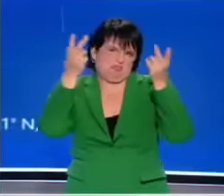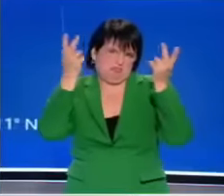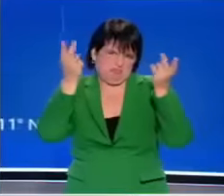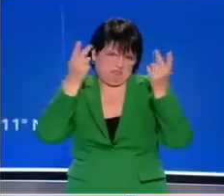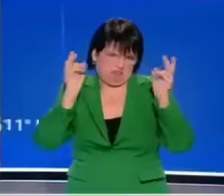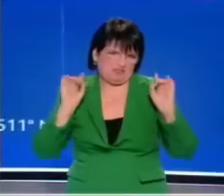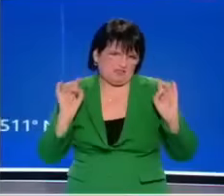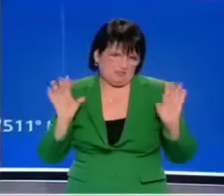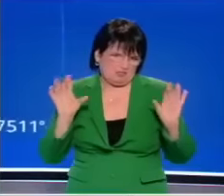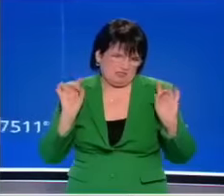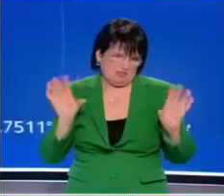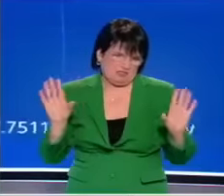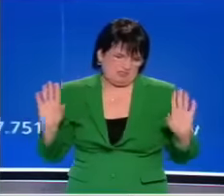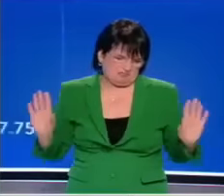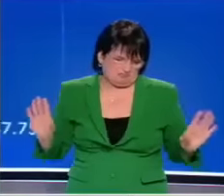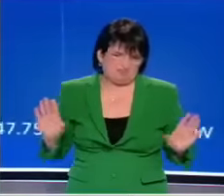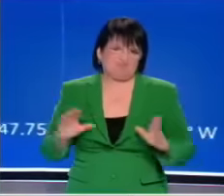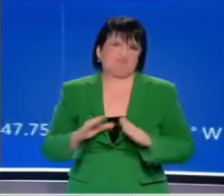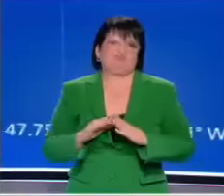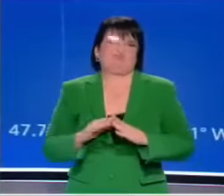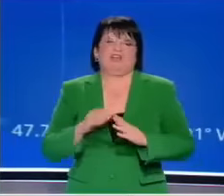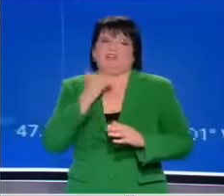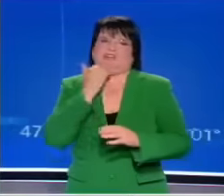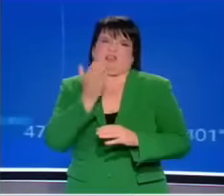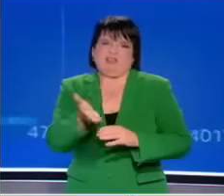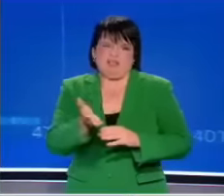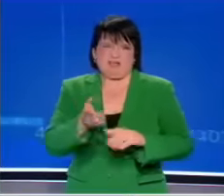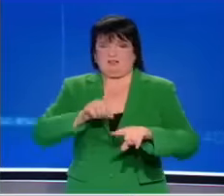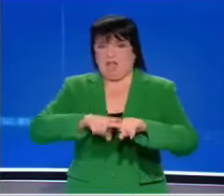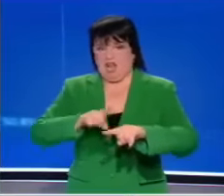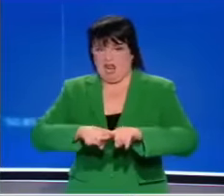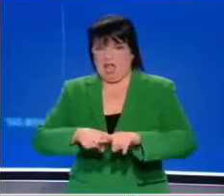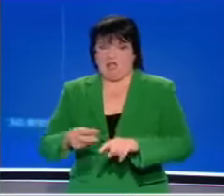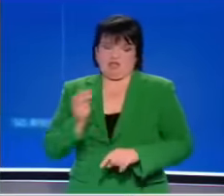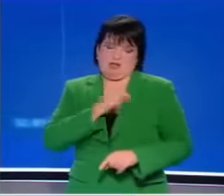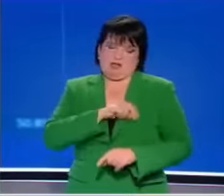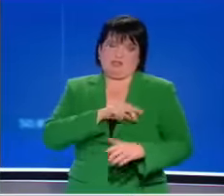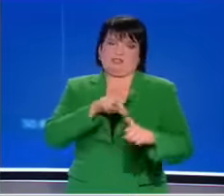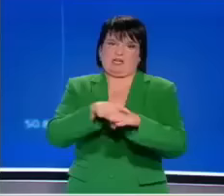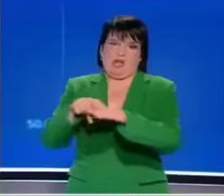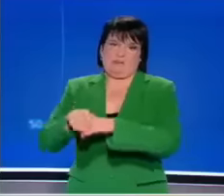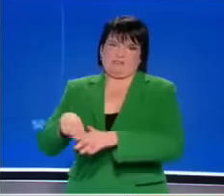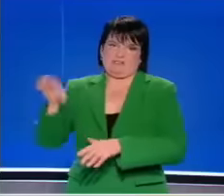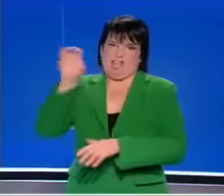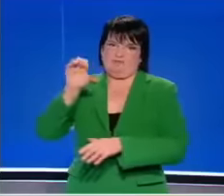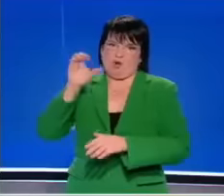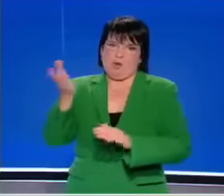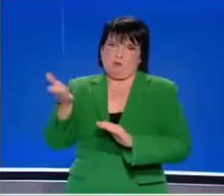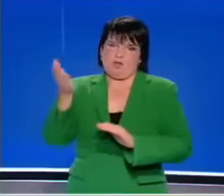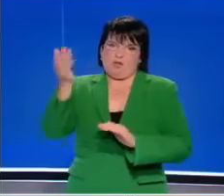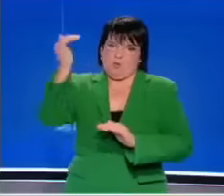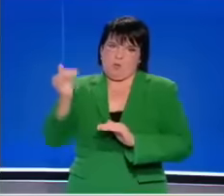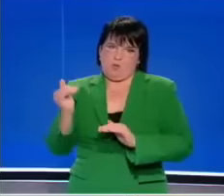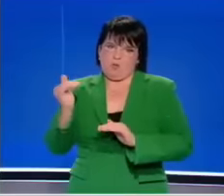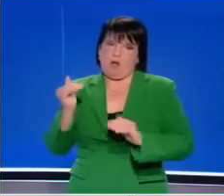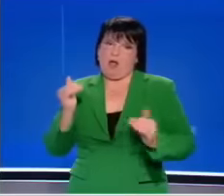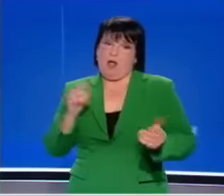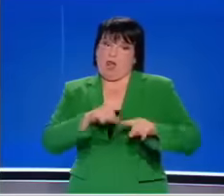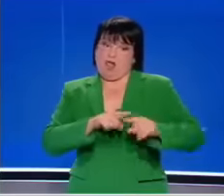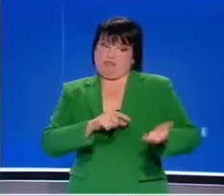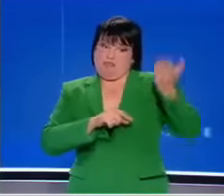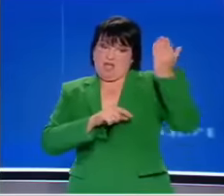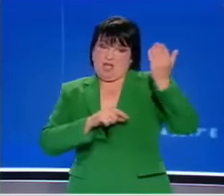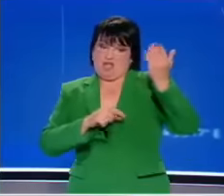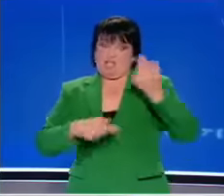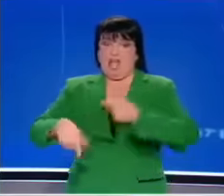αρλούμπες αυτά τελείως αρλούμπες εντάξει δεν είναι δυνατόν η χώρα μας να έχει τς πιο κερδοφόρες τράπεζες την ευρώπη και να έχει τη δεύτερη χαμηλότερη αγοραστική δύναμη